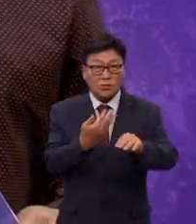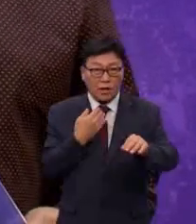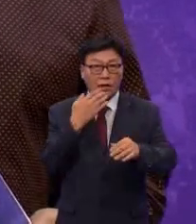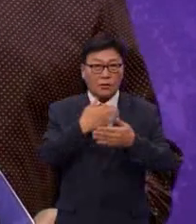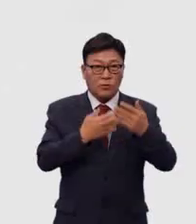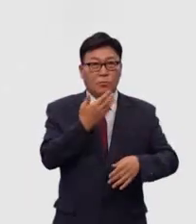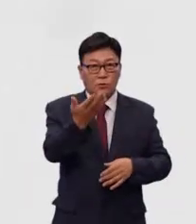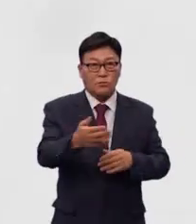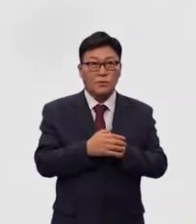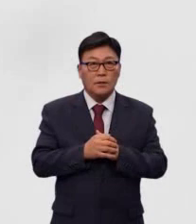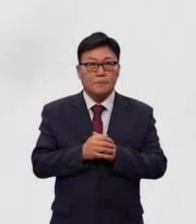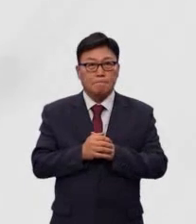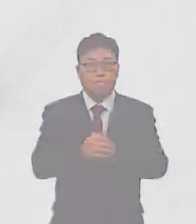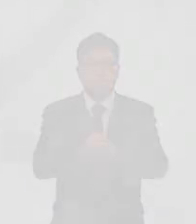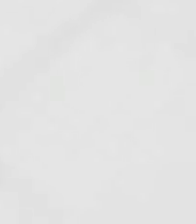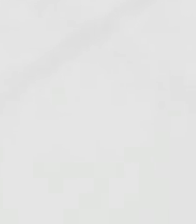시청하겠습니다.